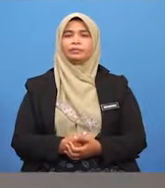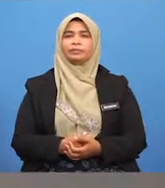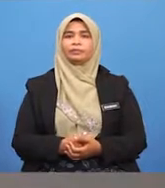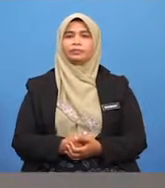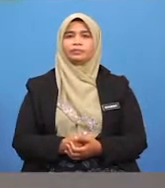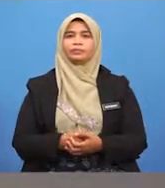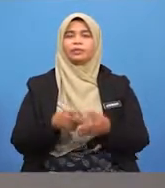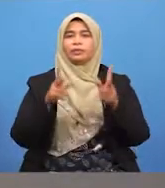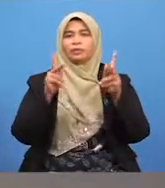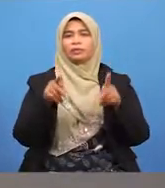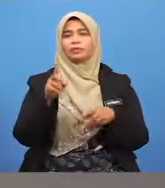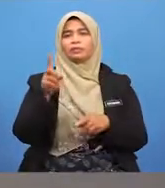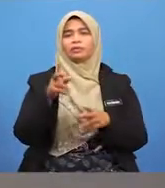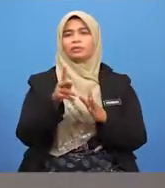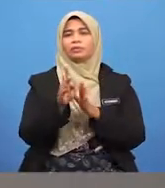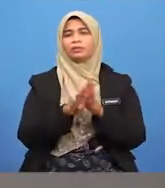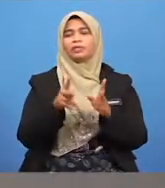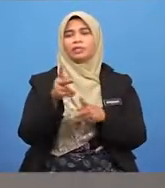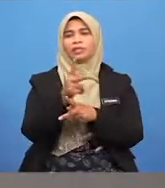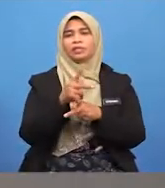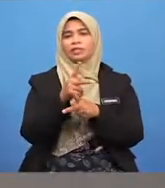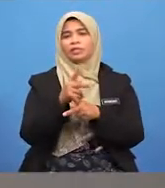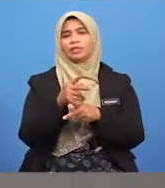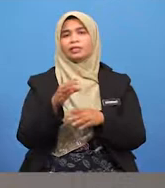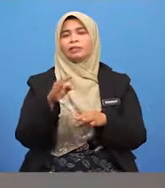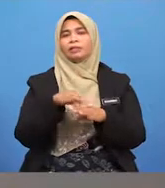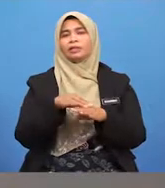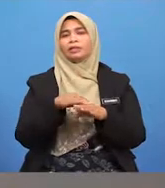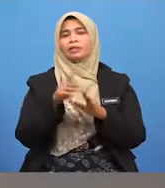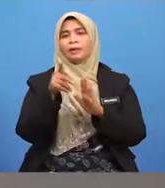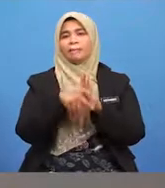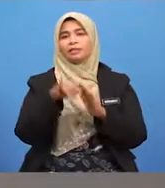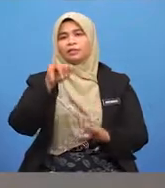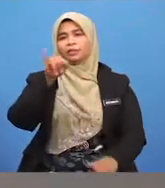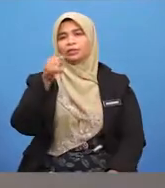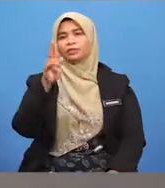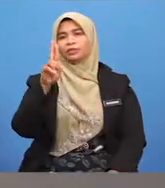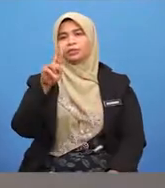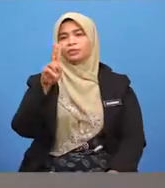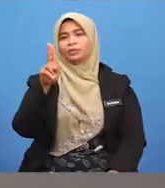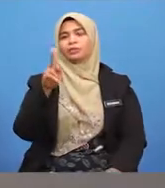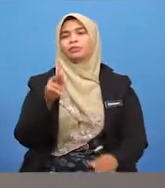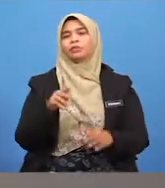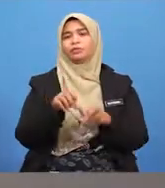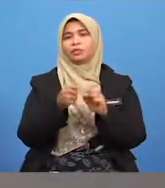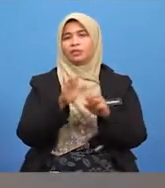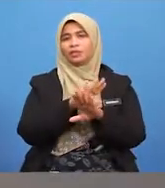belajar perlu berhati-hati pada penjuru kode supaya tidak terlebih jahe